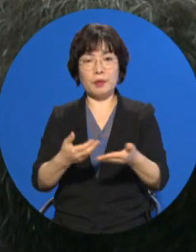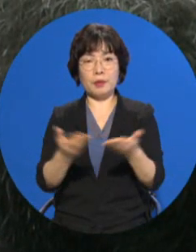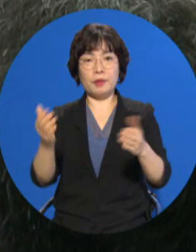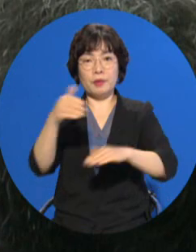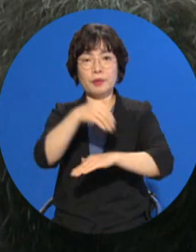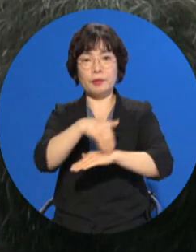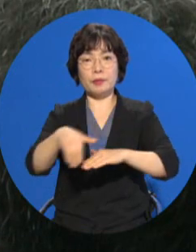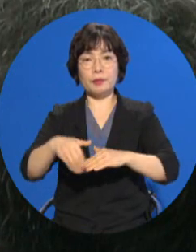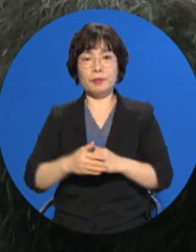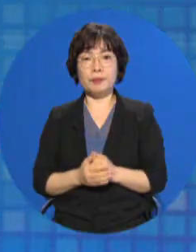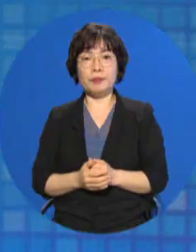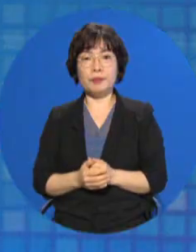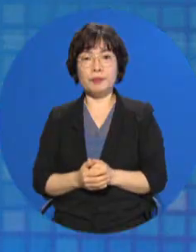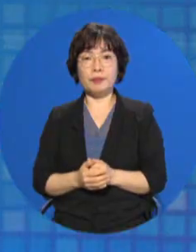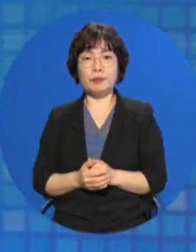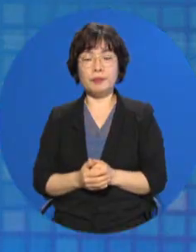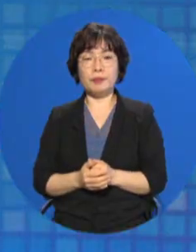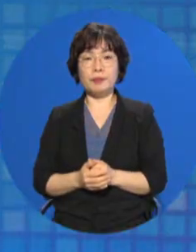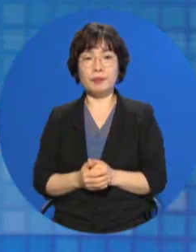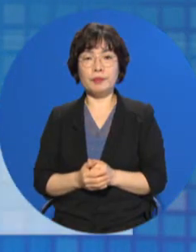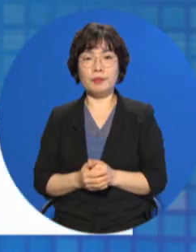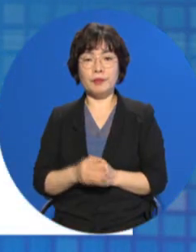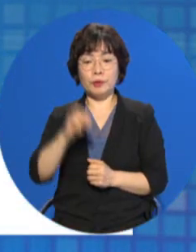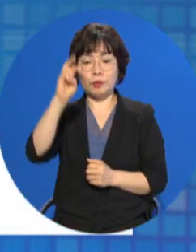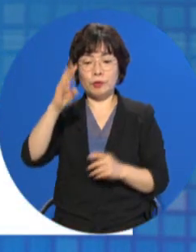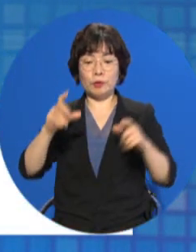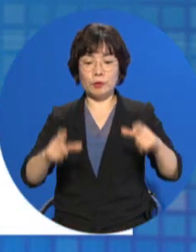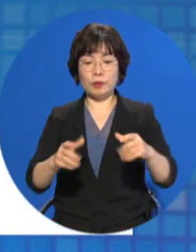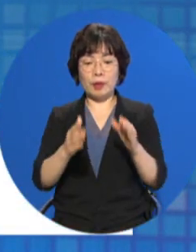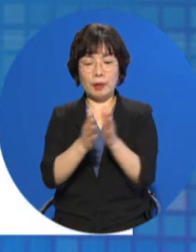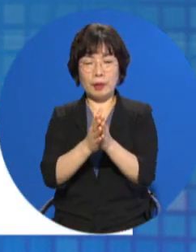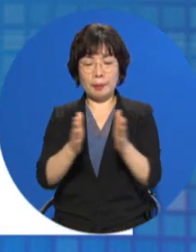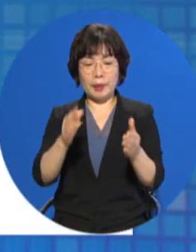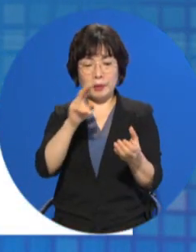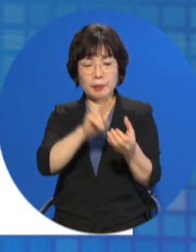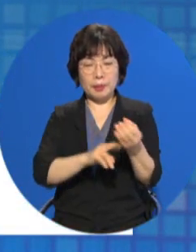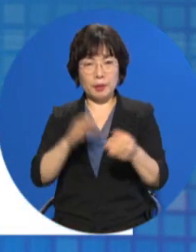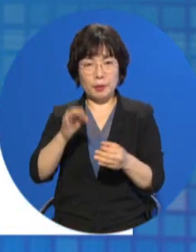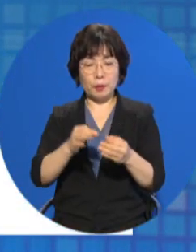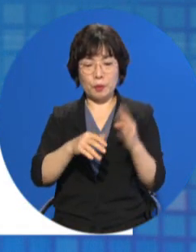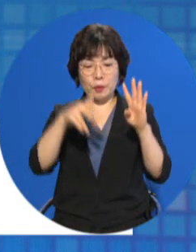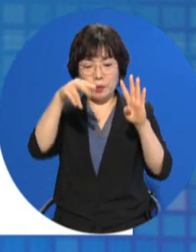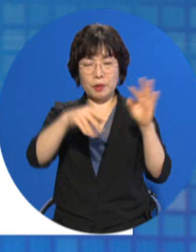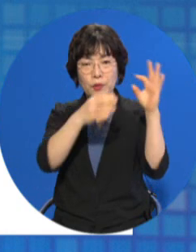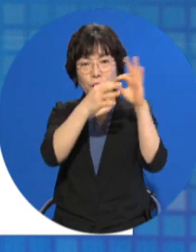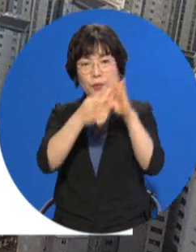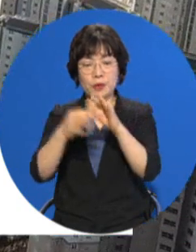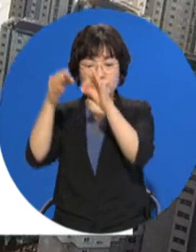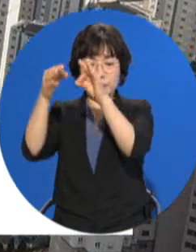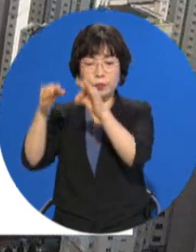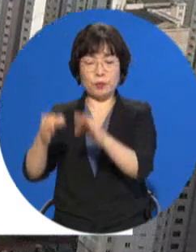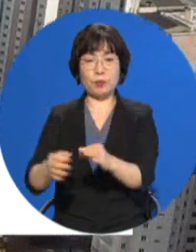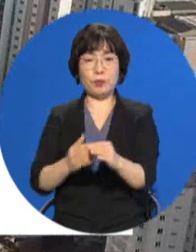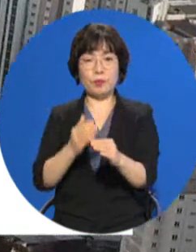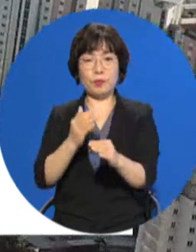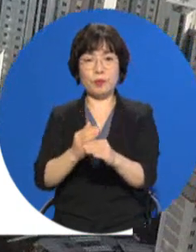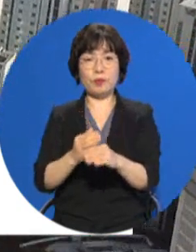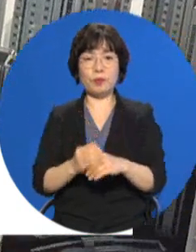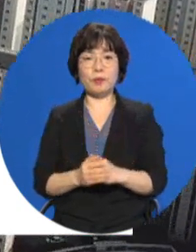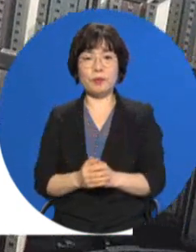있습니다. 광주 지역 아파트 매매 가격이 4주 연속 하락했습니다.